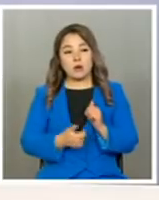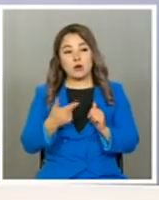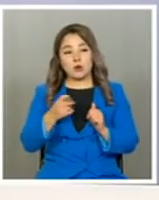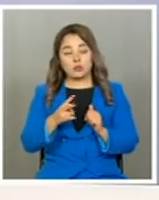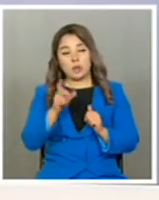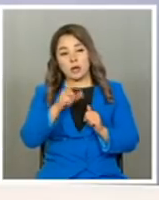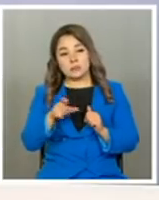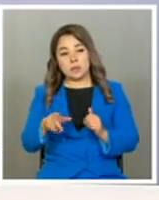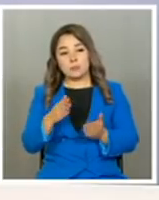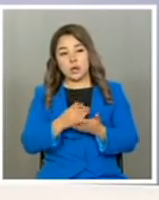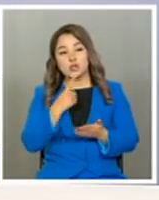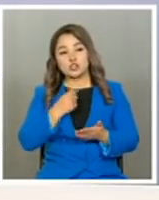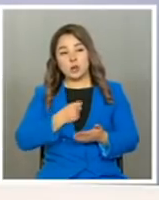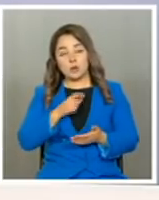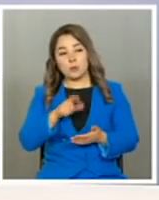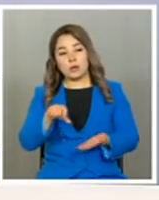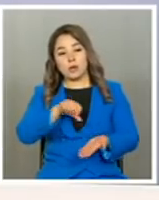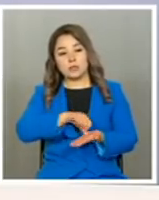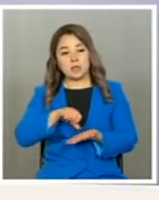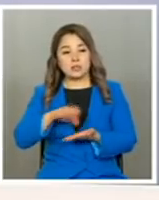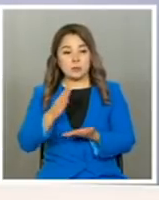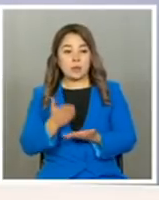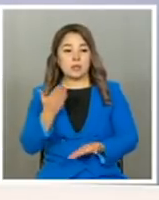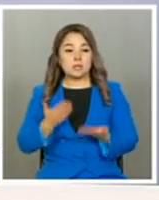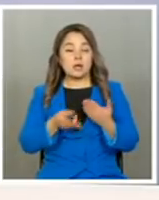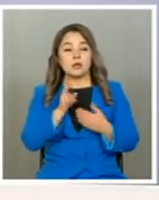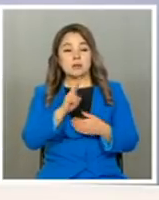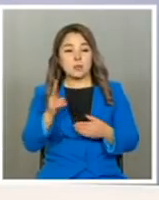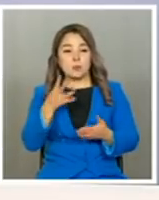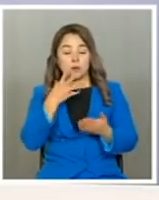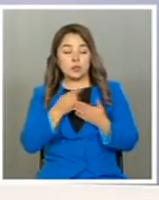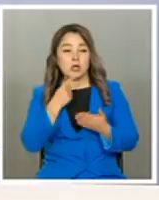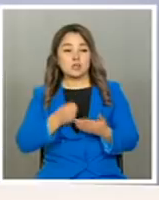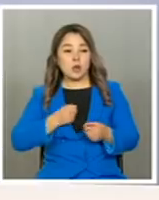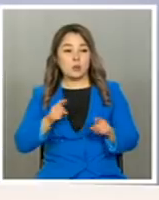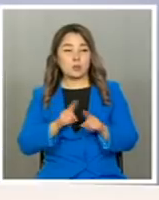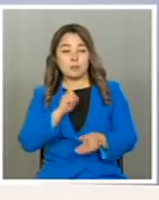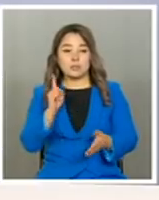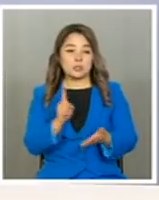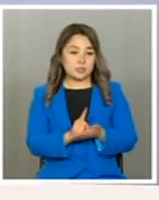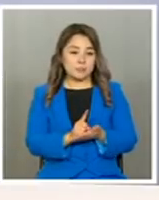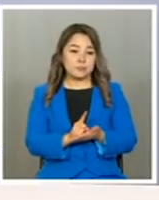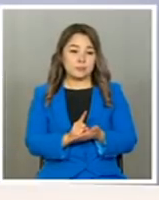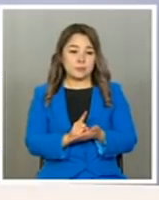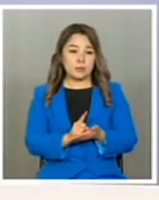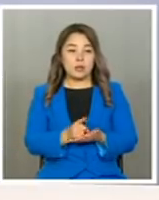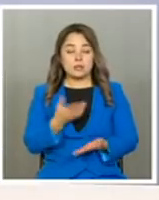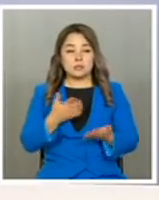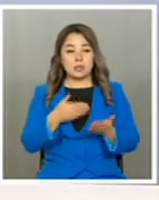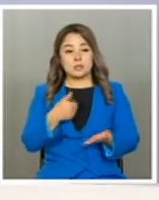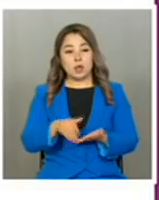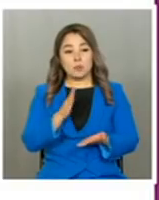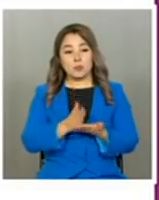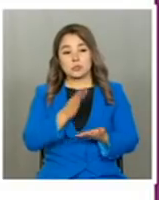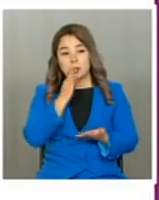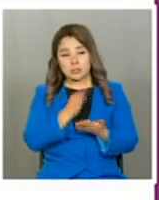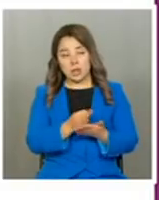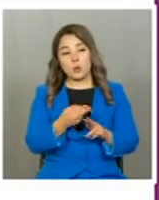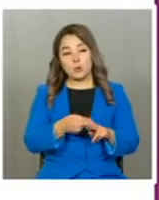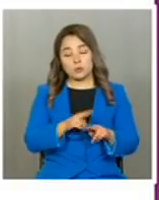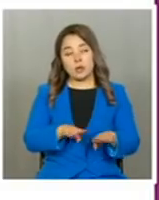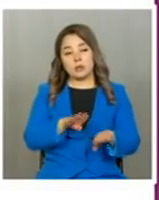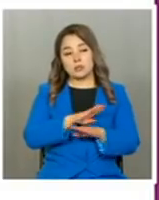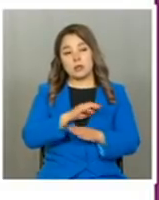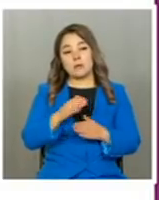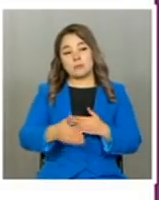азаматы жауынгер болды. Егер де кімде-кім өзінің жауынгерлік міндетін, яғни міндетінен бас тартатын болса, ол өлім